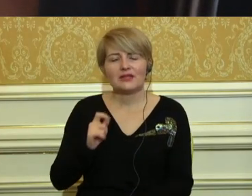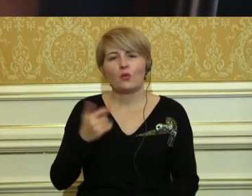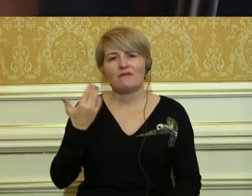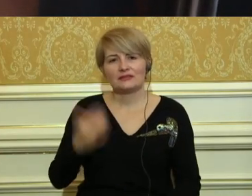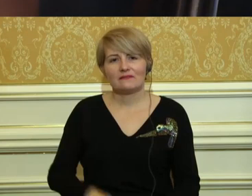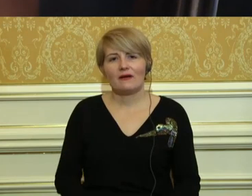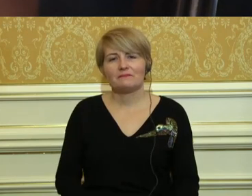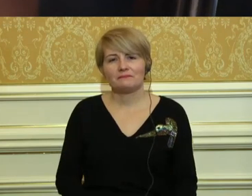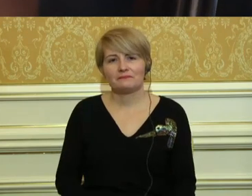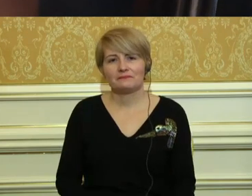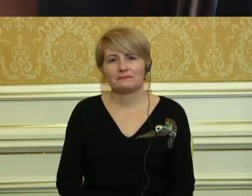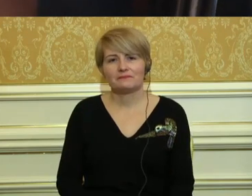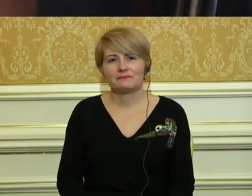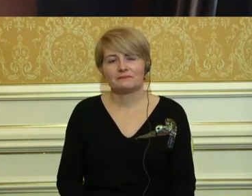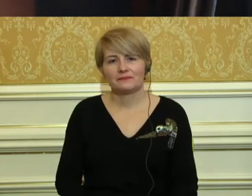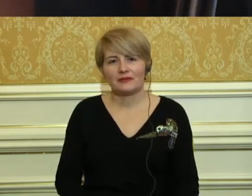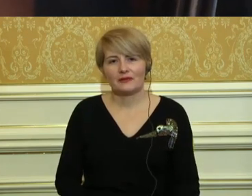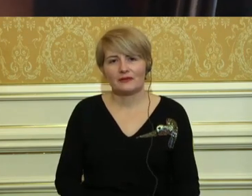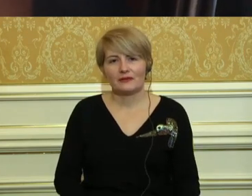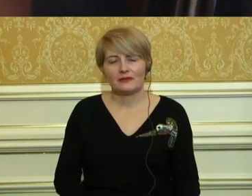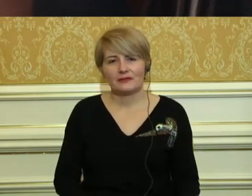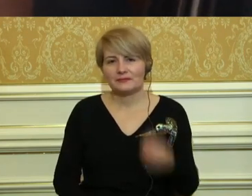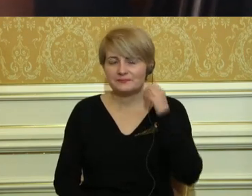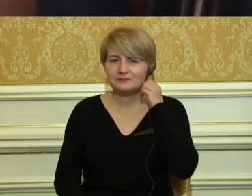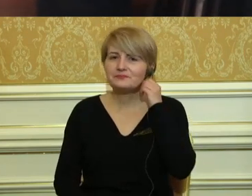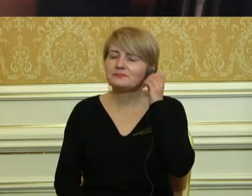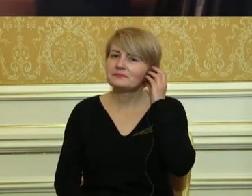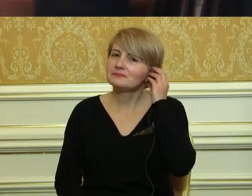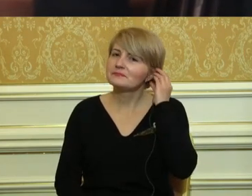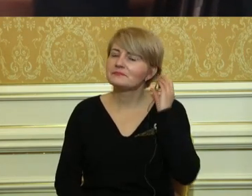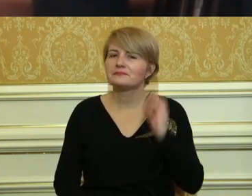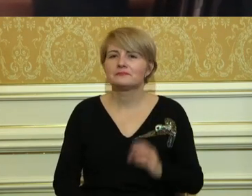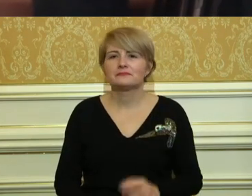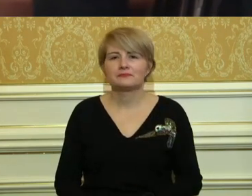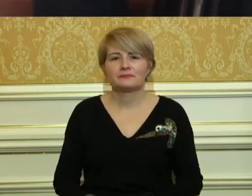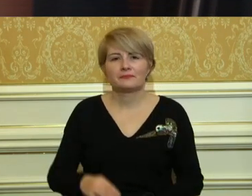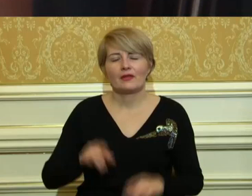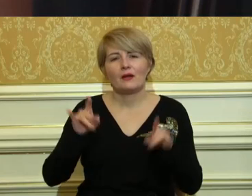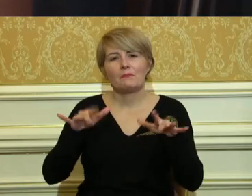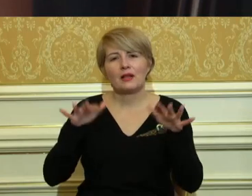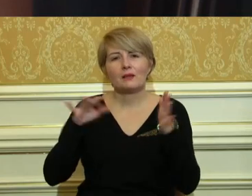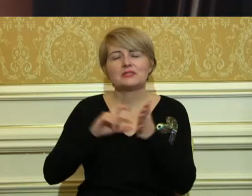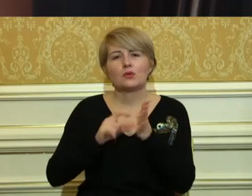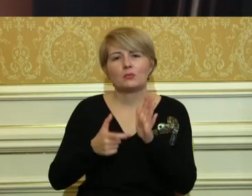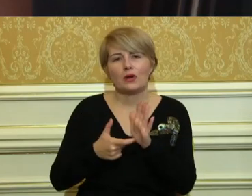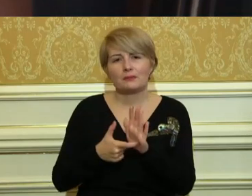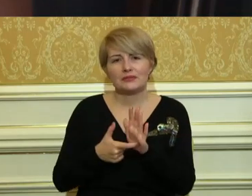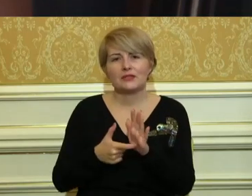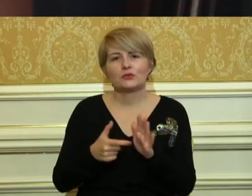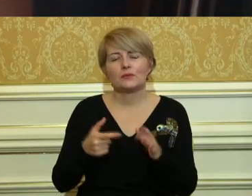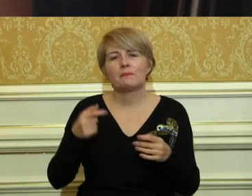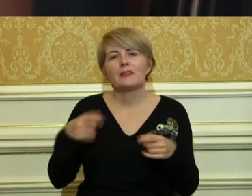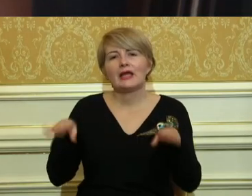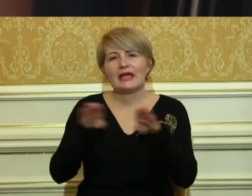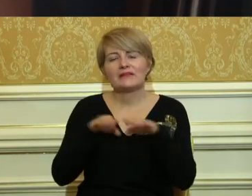Ladies and gentlemen, I would like to especially thanks to my colleagues from Верховна Рада, from Parliament, and to thanks to